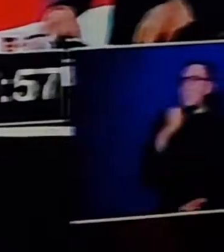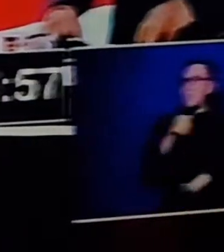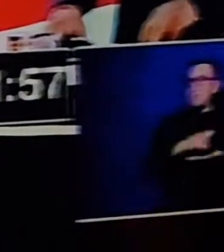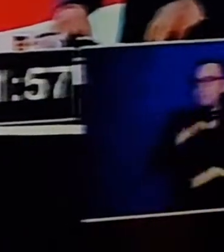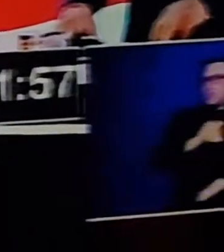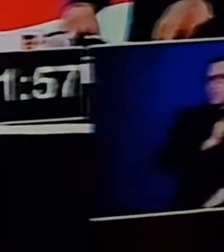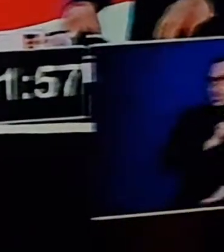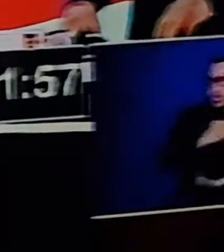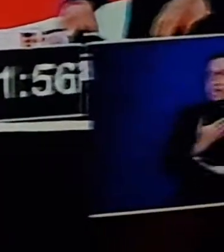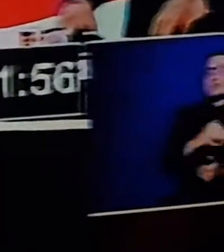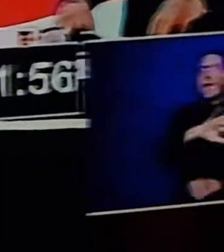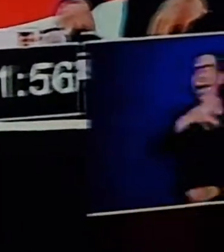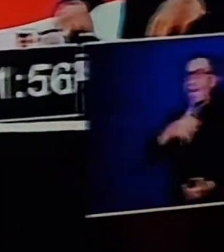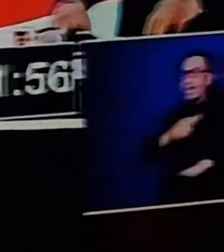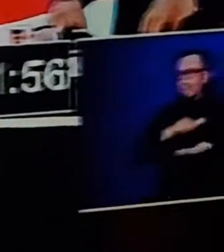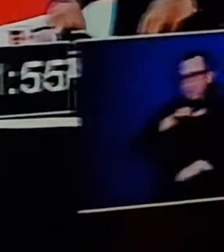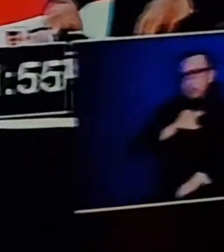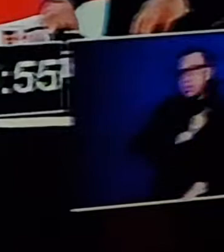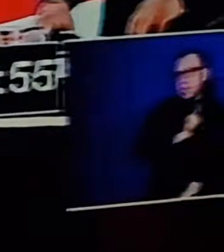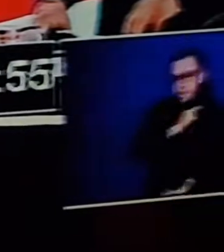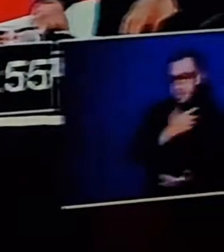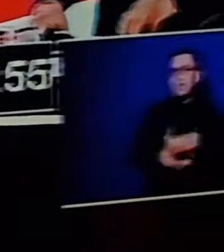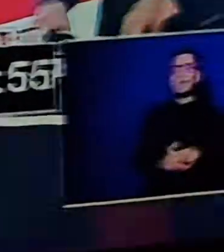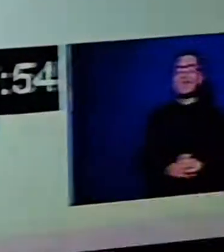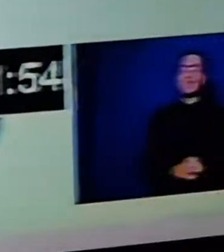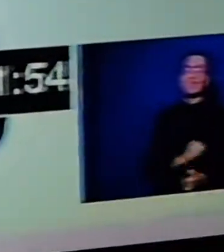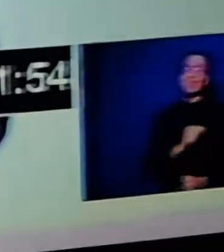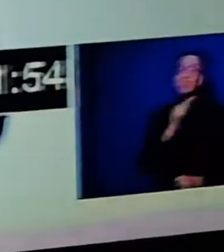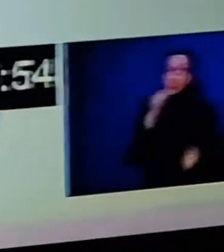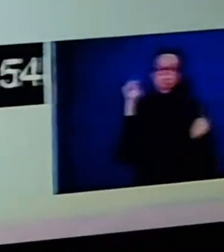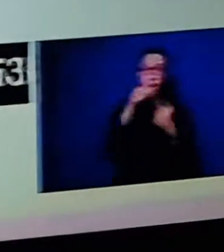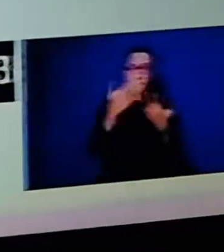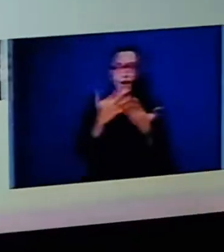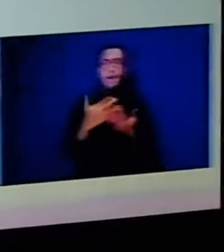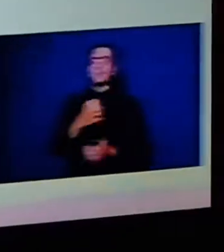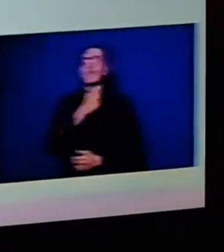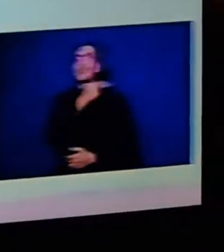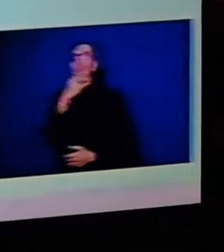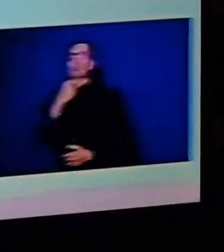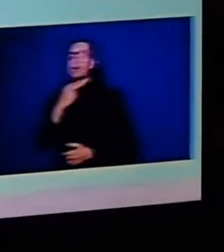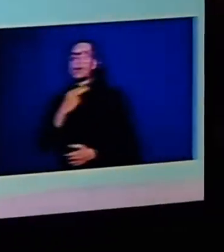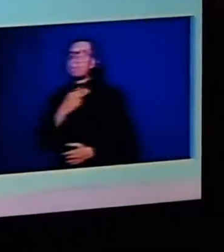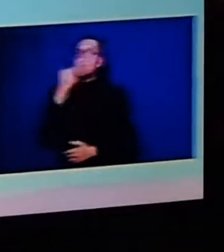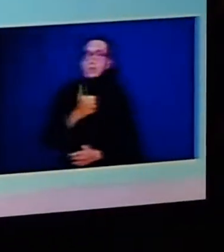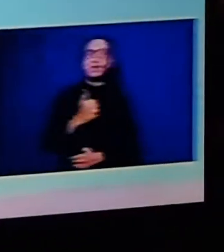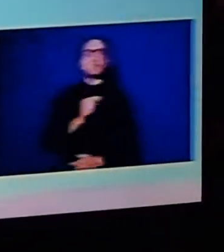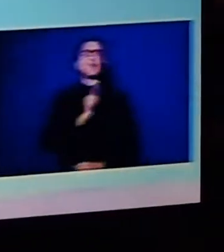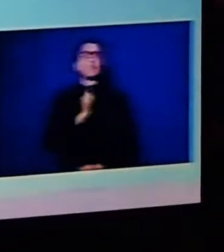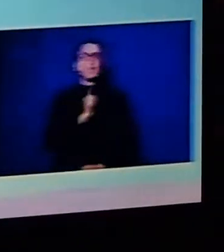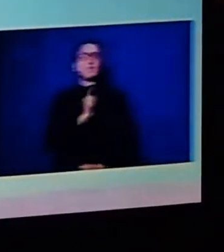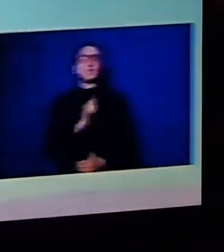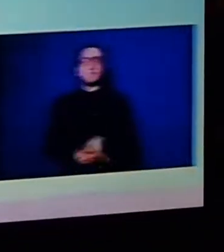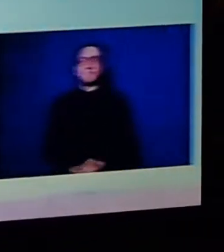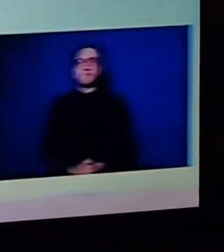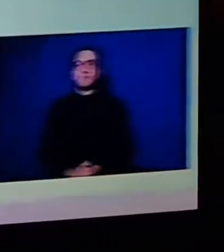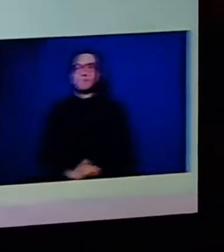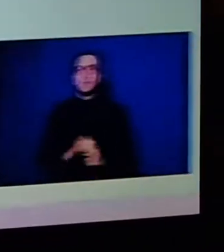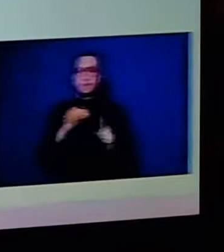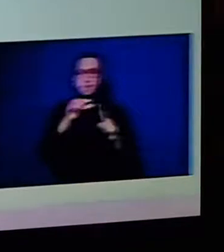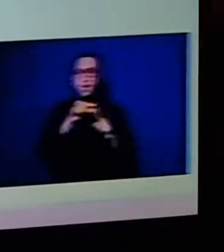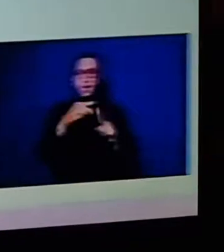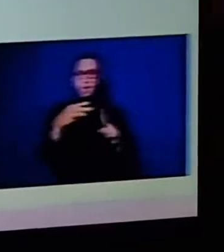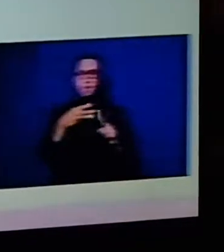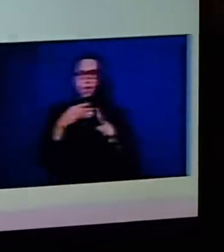air, agar kita bisa survive sebagai suatu bangsa. PBB sekarang mengatakan